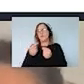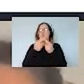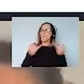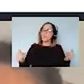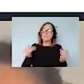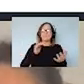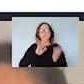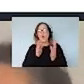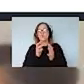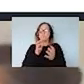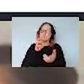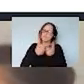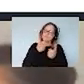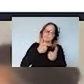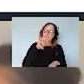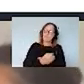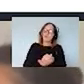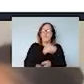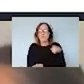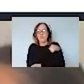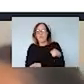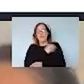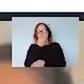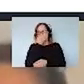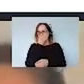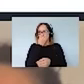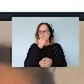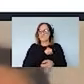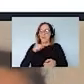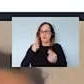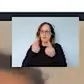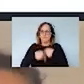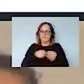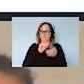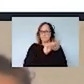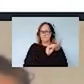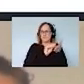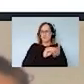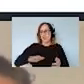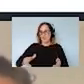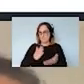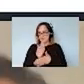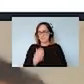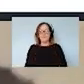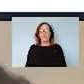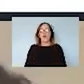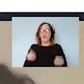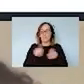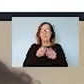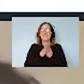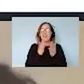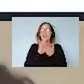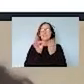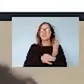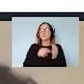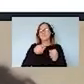i z materiałami do samodzielnego wypełniania przez dzieci, a także zeszyt aktywnościowy,